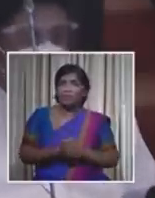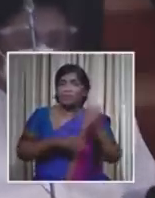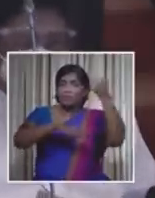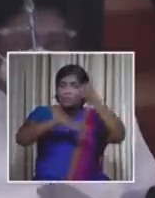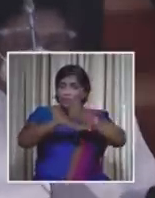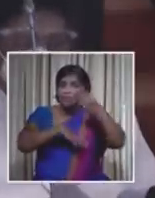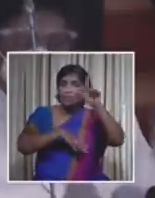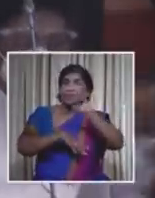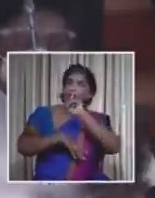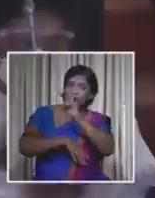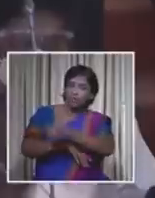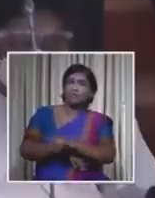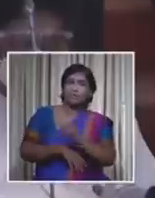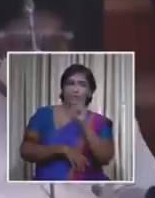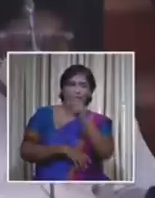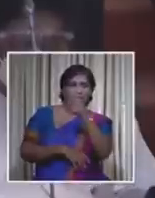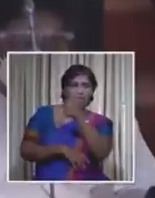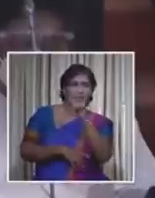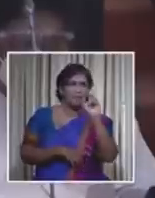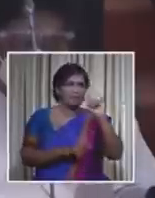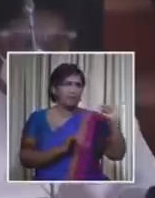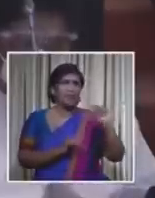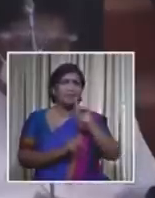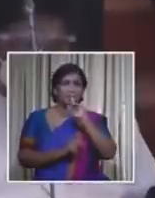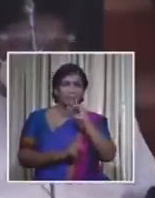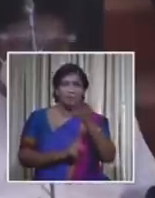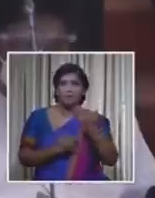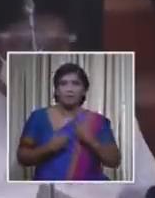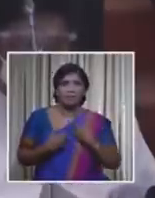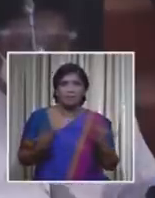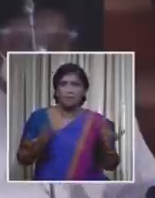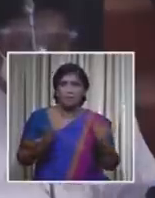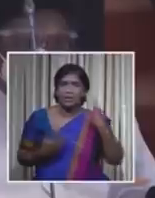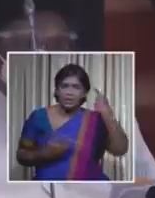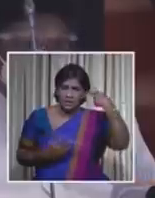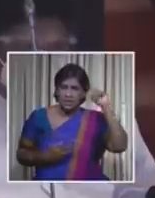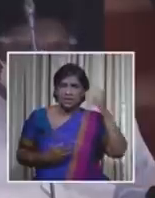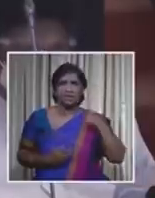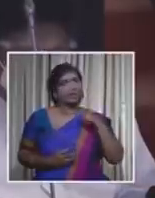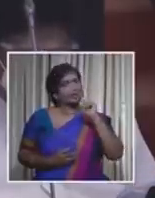මූලාසනේ තමයි කියන්න ඕන මේ වචන හරි මේ වචන වැරදි කියලා. මම ඔබතුමාට ඊයේ කිව්වා